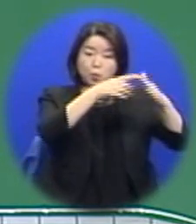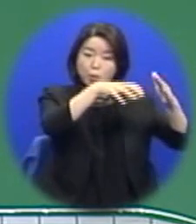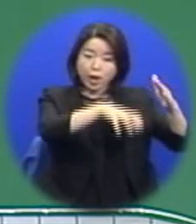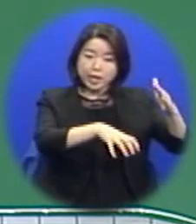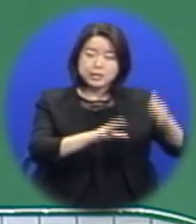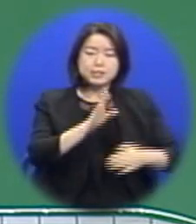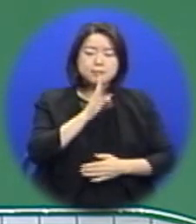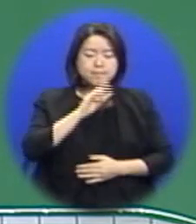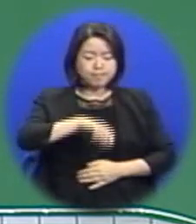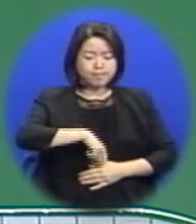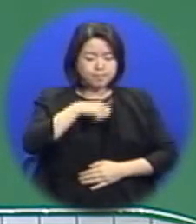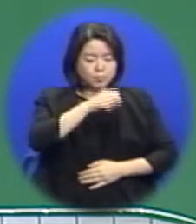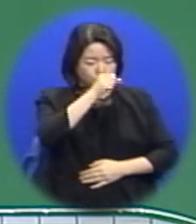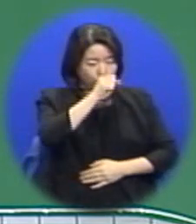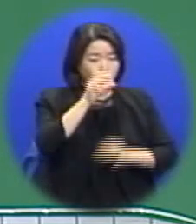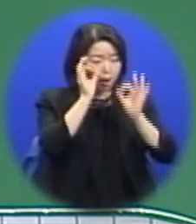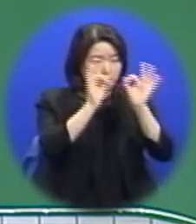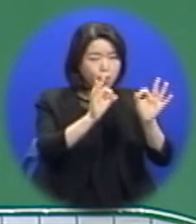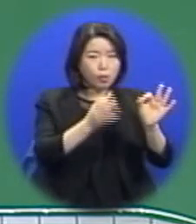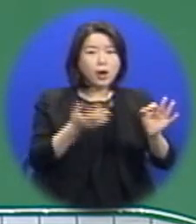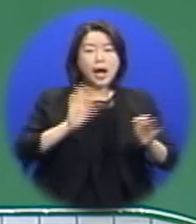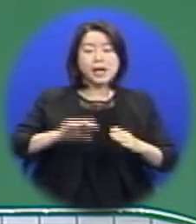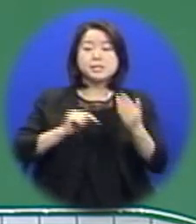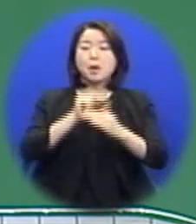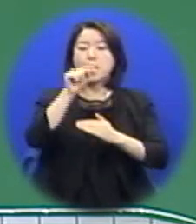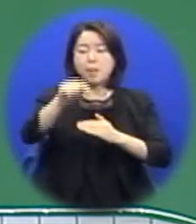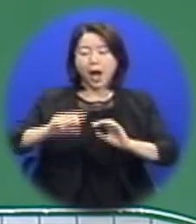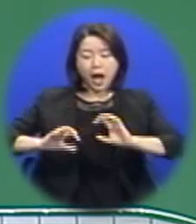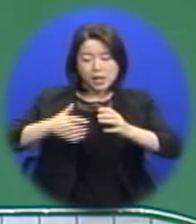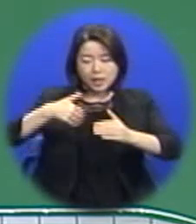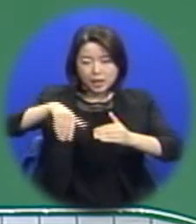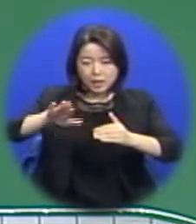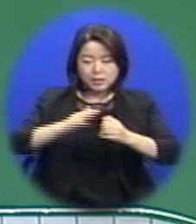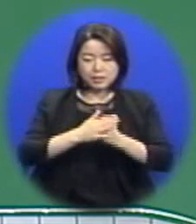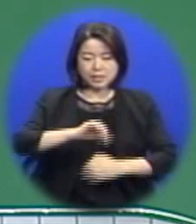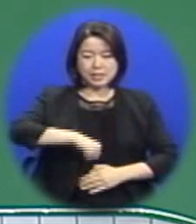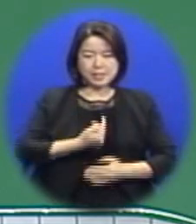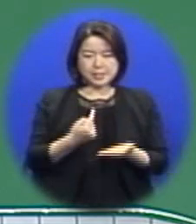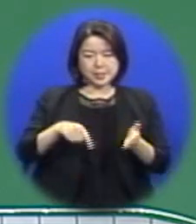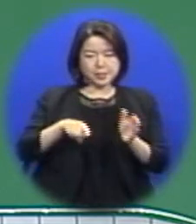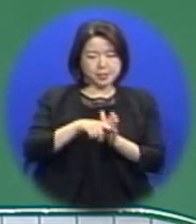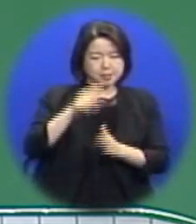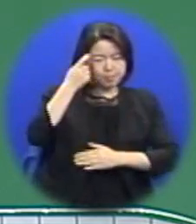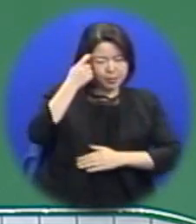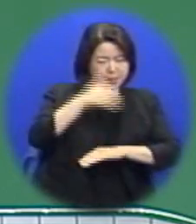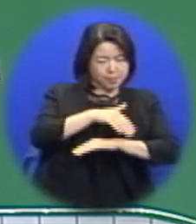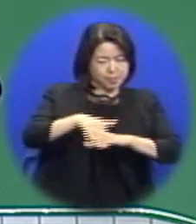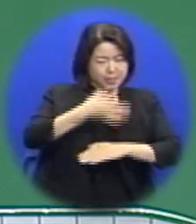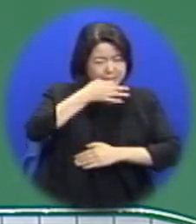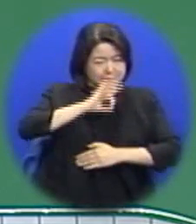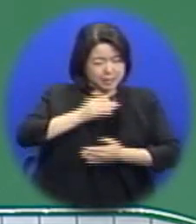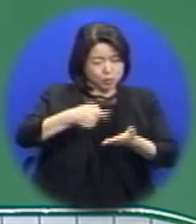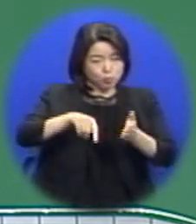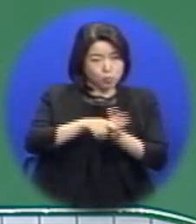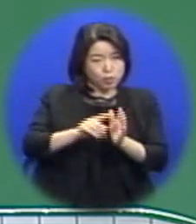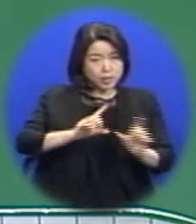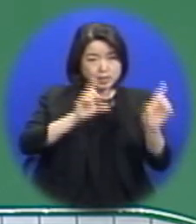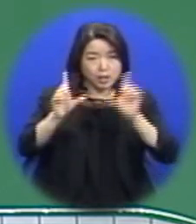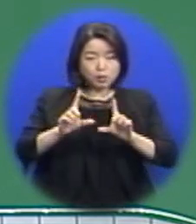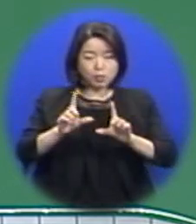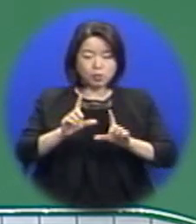나가서는 자기 자신을 위해서 권모술수를 행하고 또 부유하고